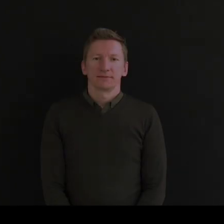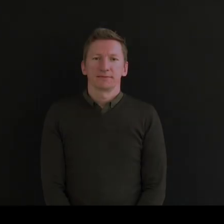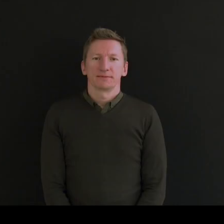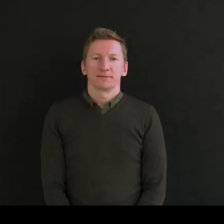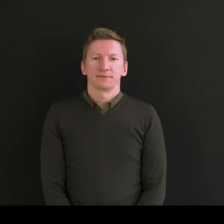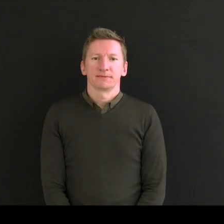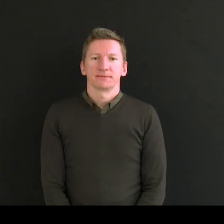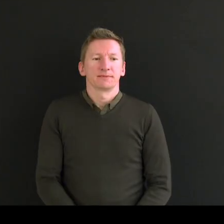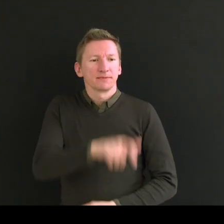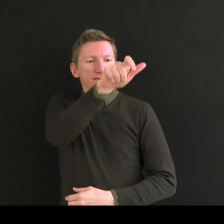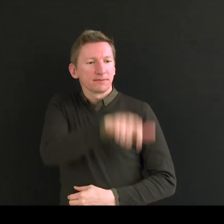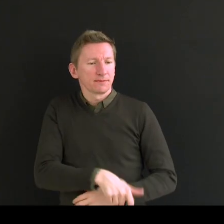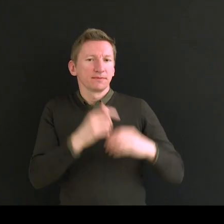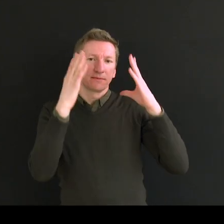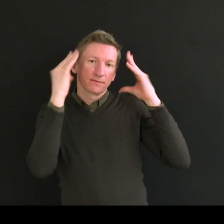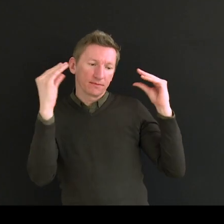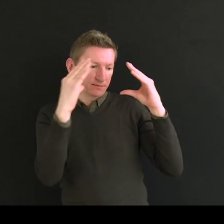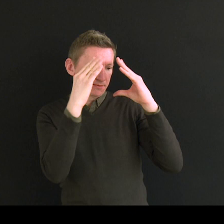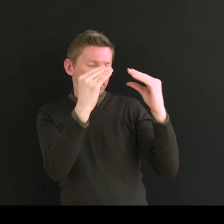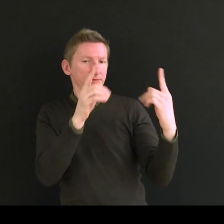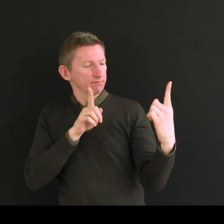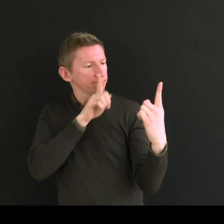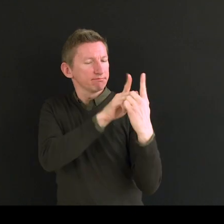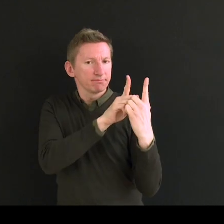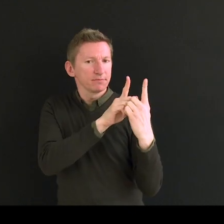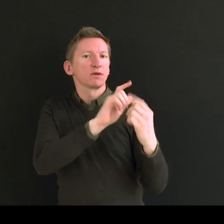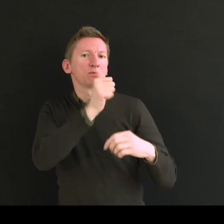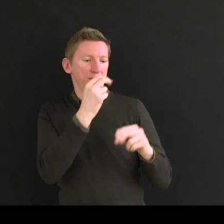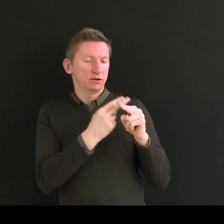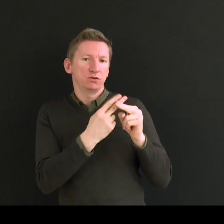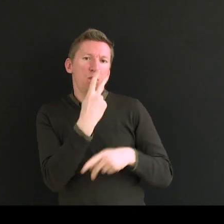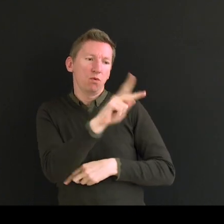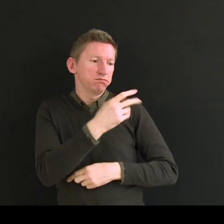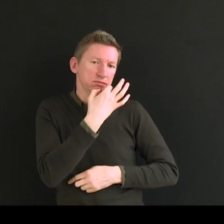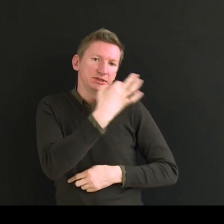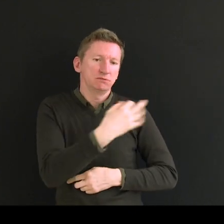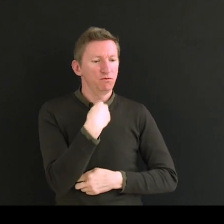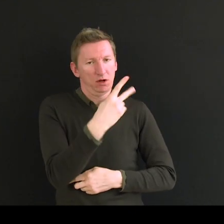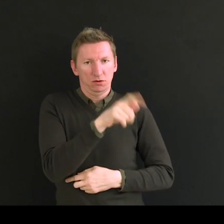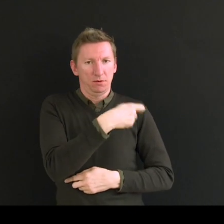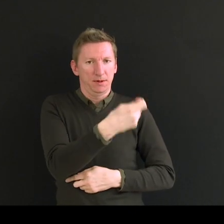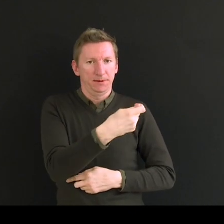Pour vous adresser à une personne malentendante malvoyante, dites d'abord son nom sans élever la voix.